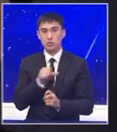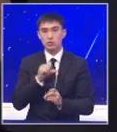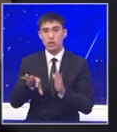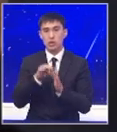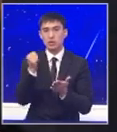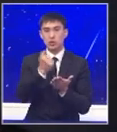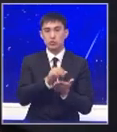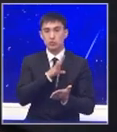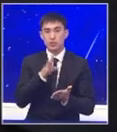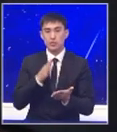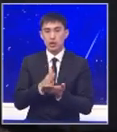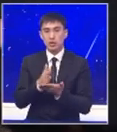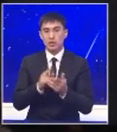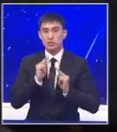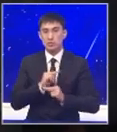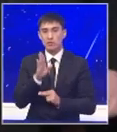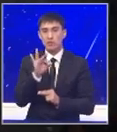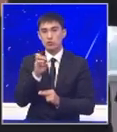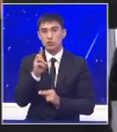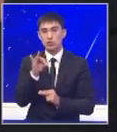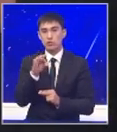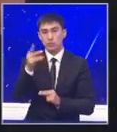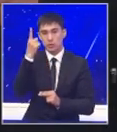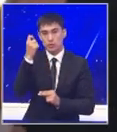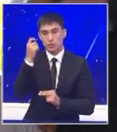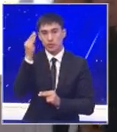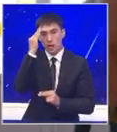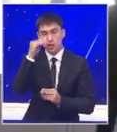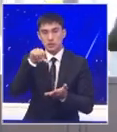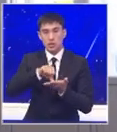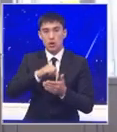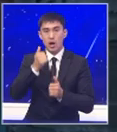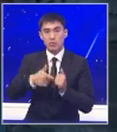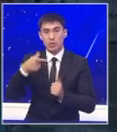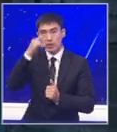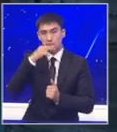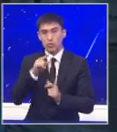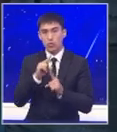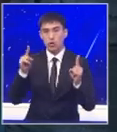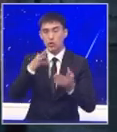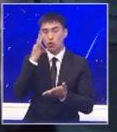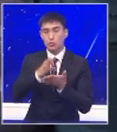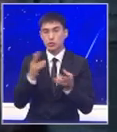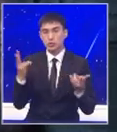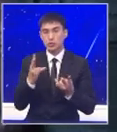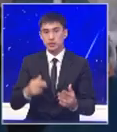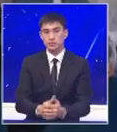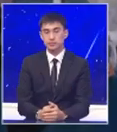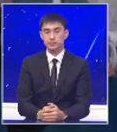кандидаттарына дауыс берді. Ардагер қызметкер Владимир Юшковтың пікірінше сайлауға әрбір қазақстандық үлкен жауапкершілікпен қарауы